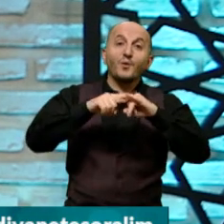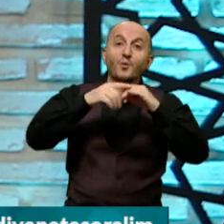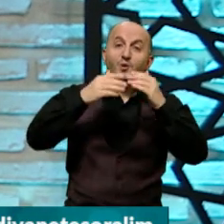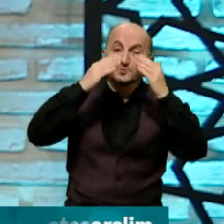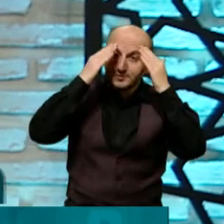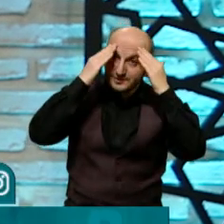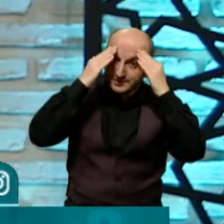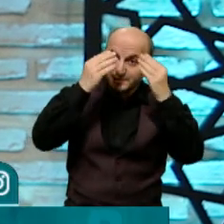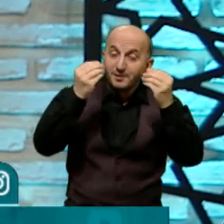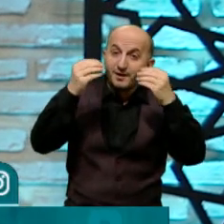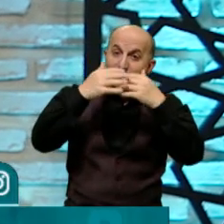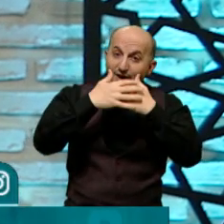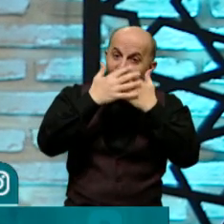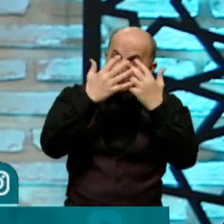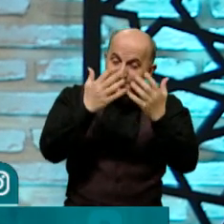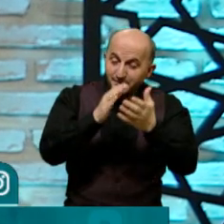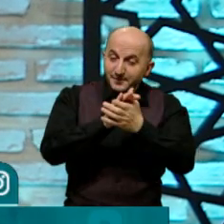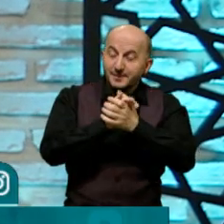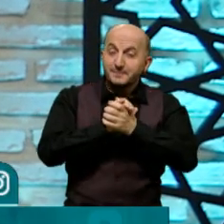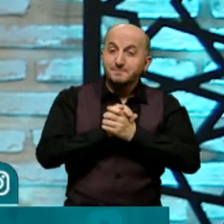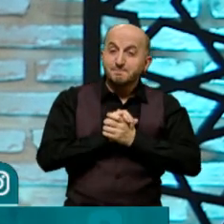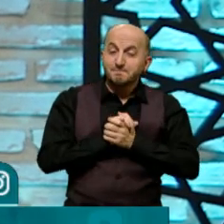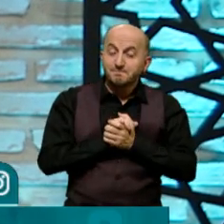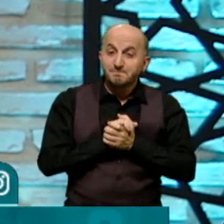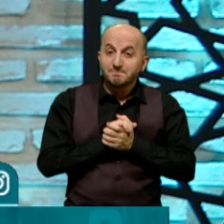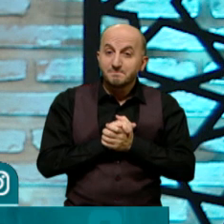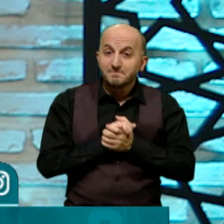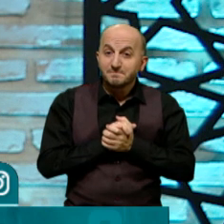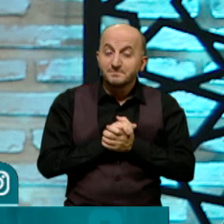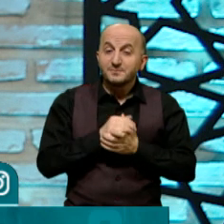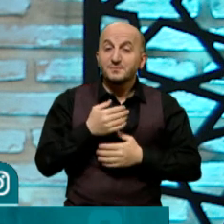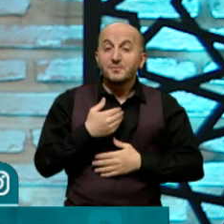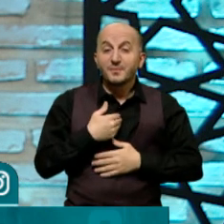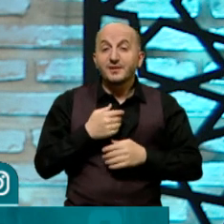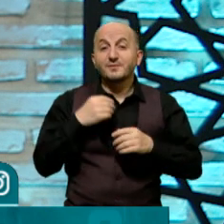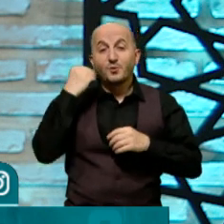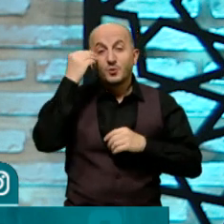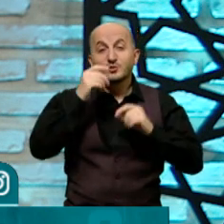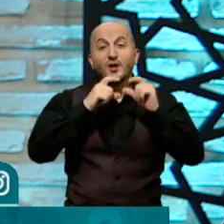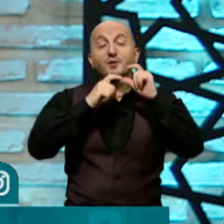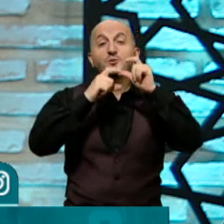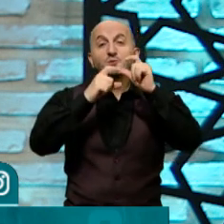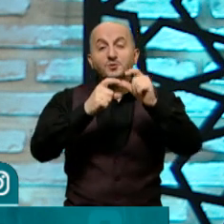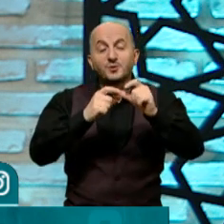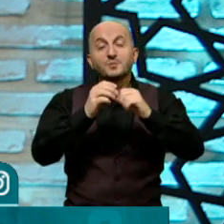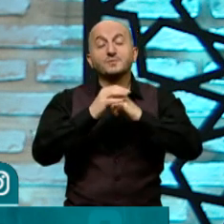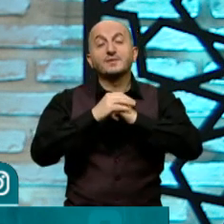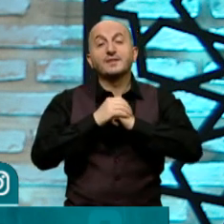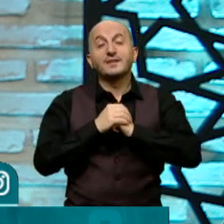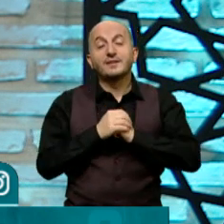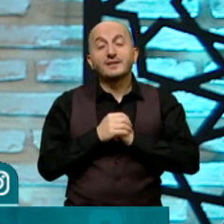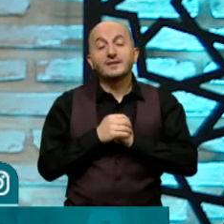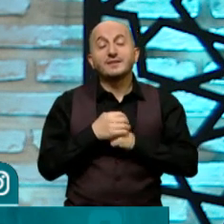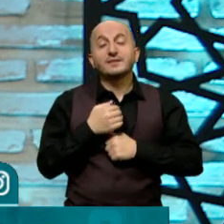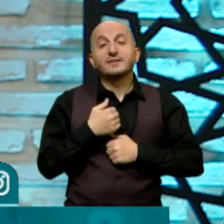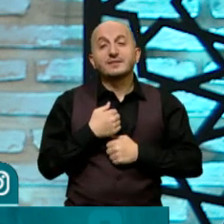Selamünaleyküm. Hayırlı akşamlar. Hayırlı programlar. Sağ olun Rıza Bey. Benim hocama sorum şudur mümkünse. Buyurun.